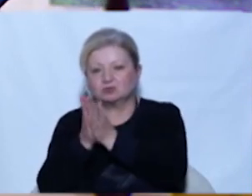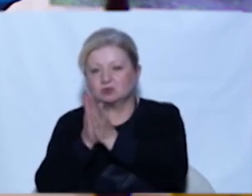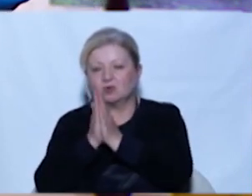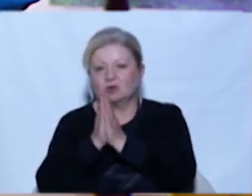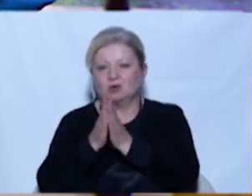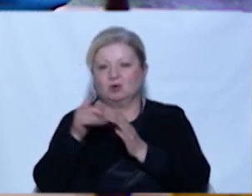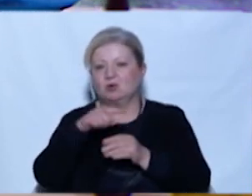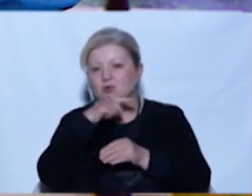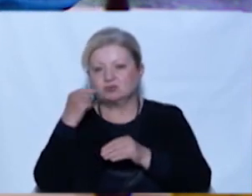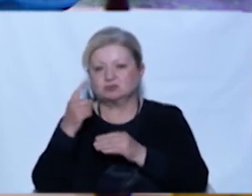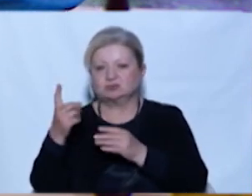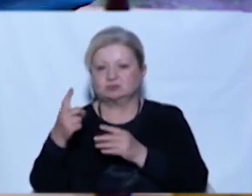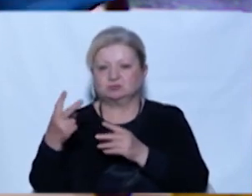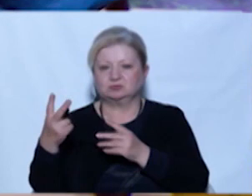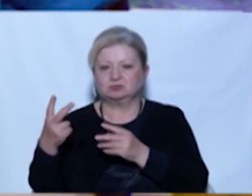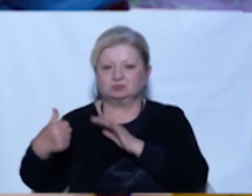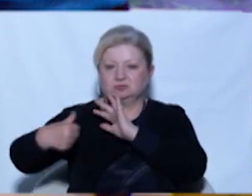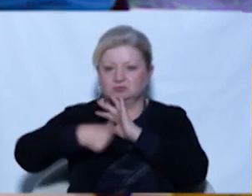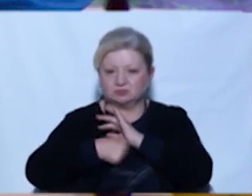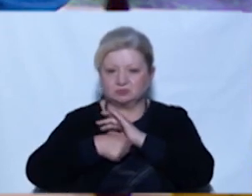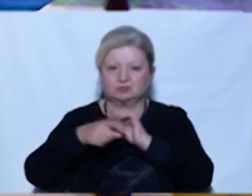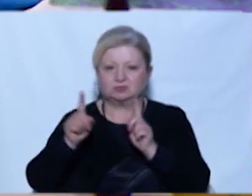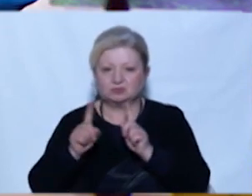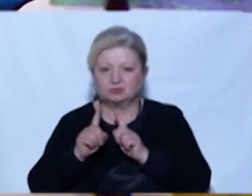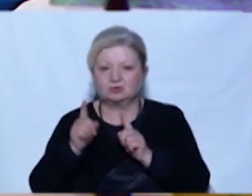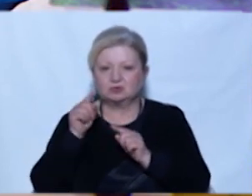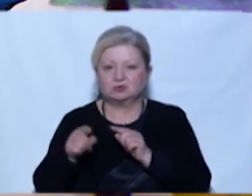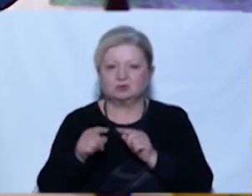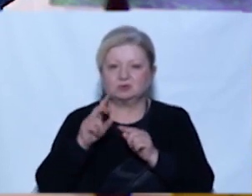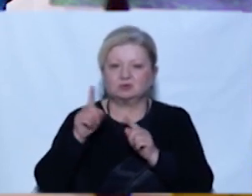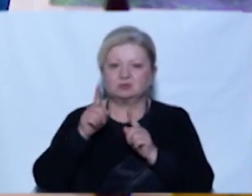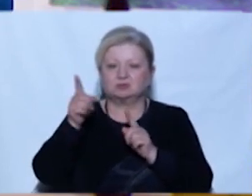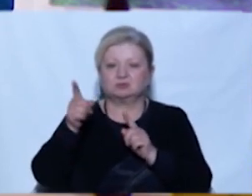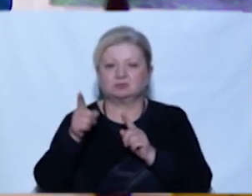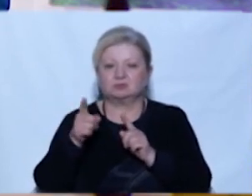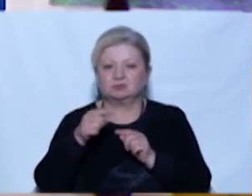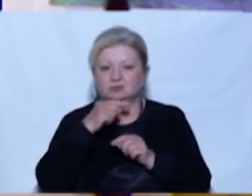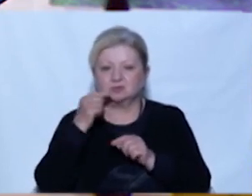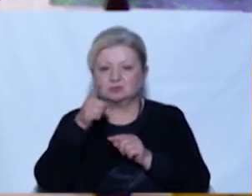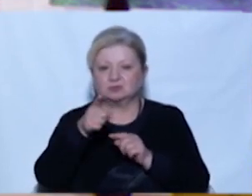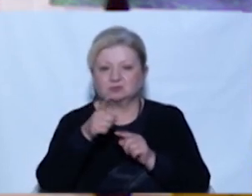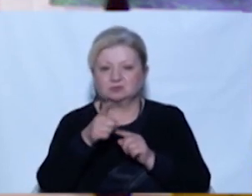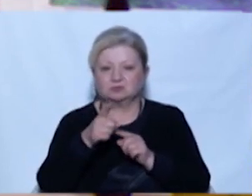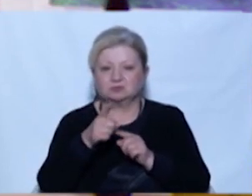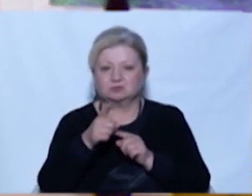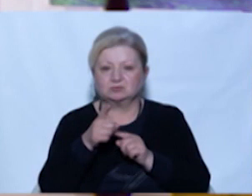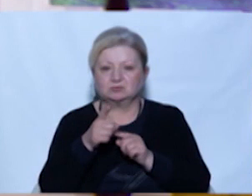რუსეთის მფარველობაში შესვლა რომელ სფეროებში ზღუდავდა ქართლახეთის სამეფოს სუვერენიტეტს